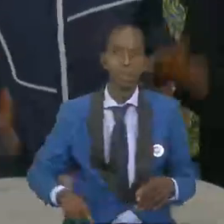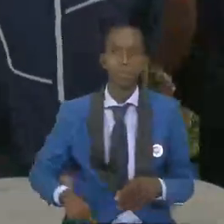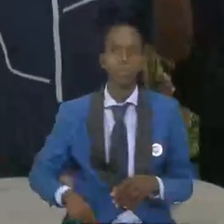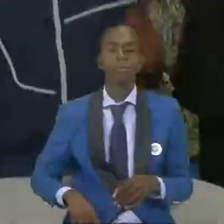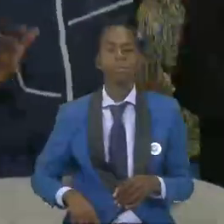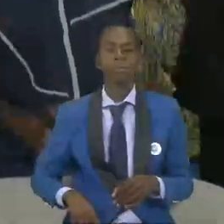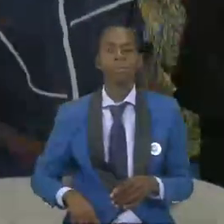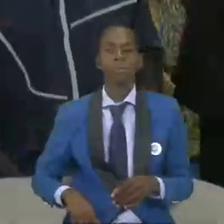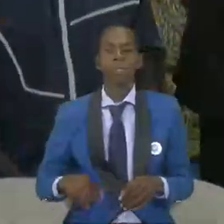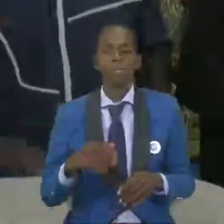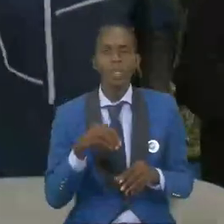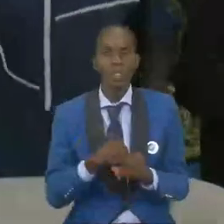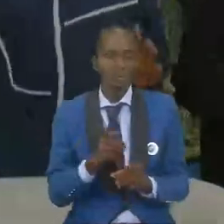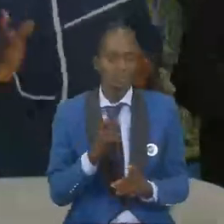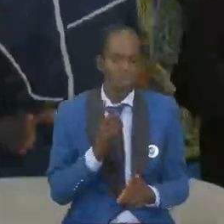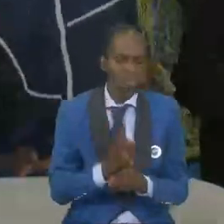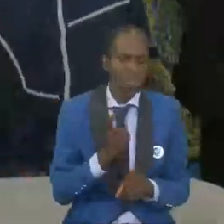engagés